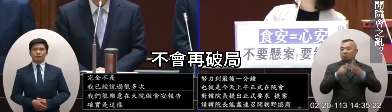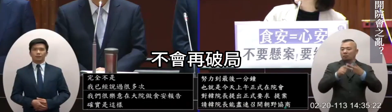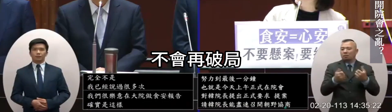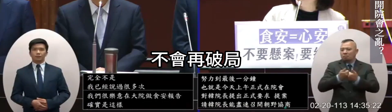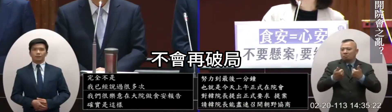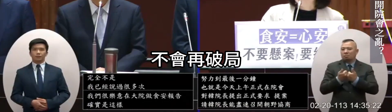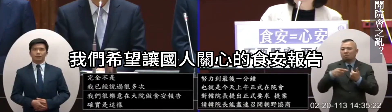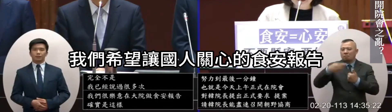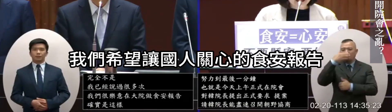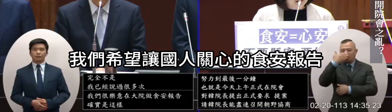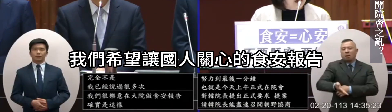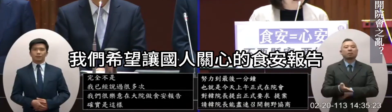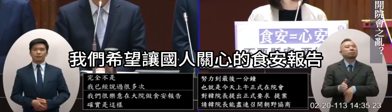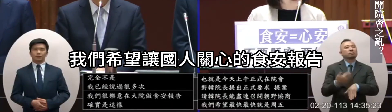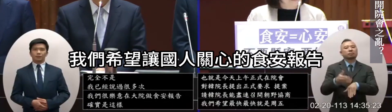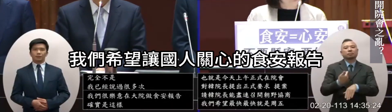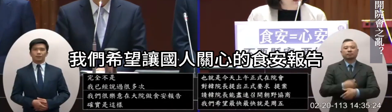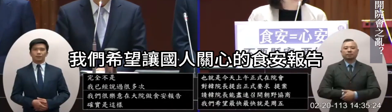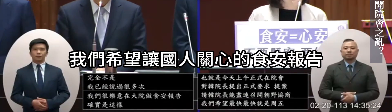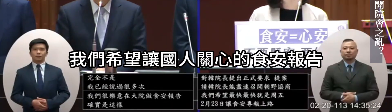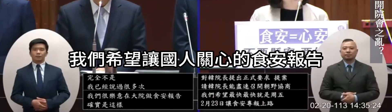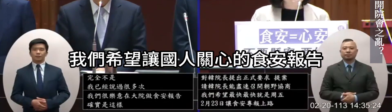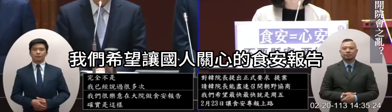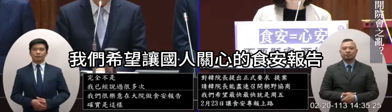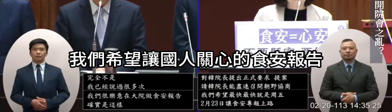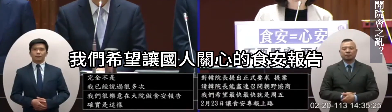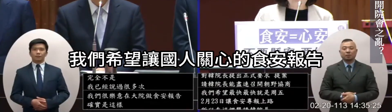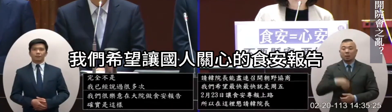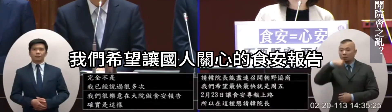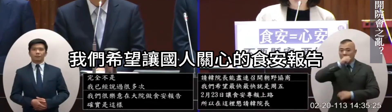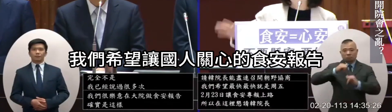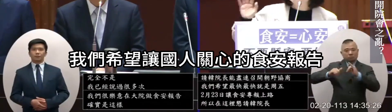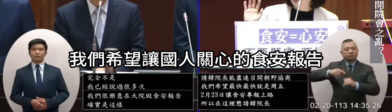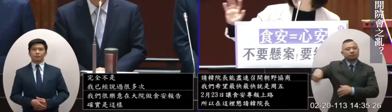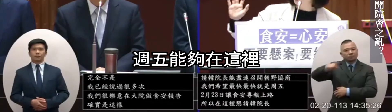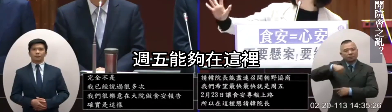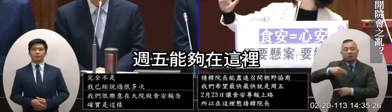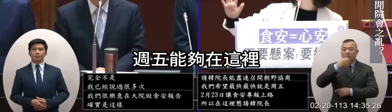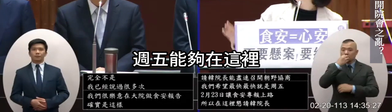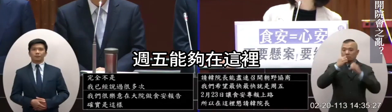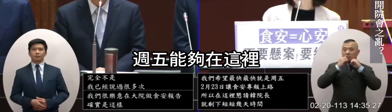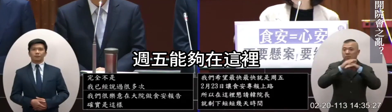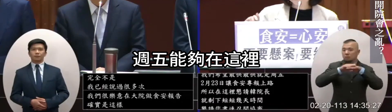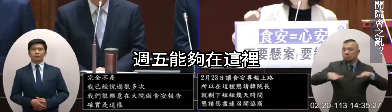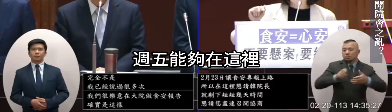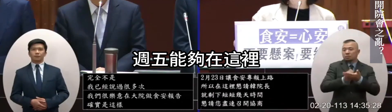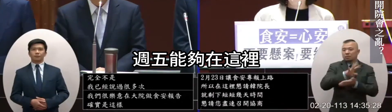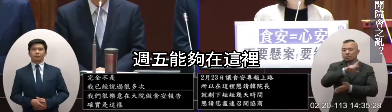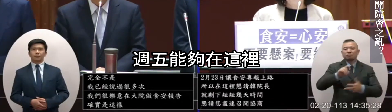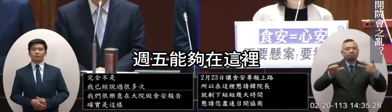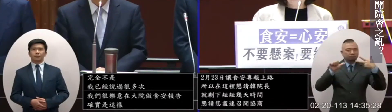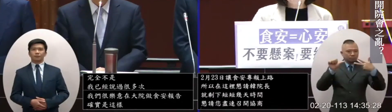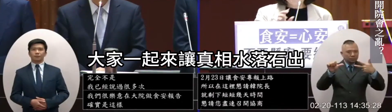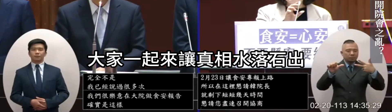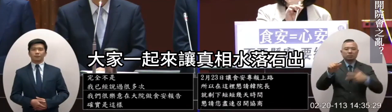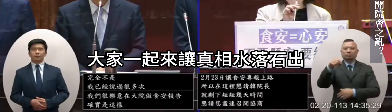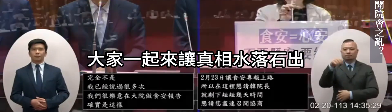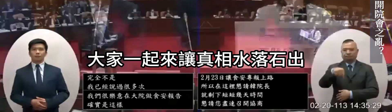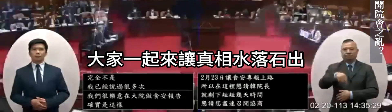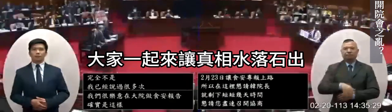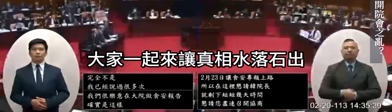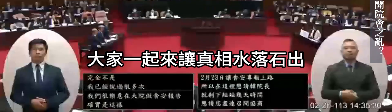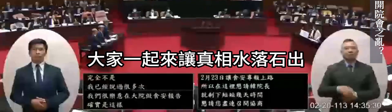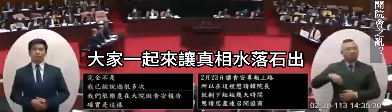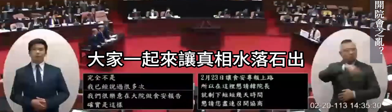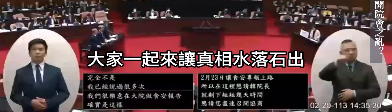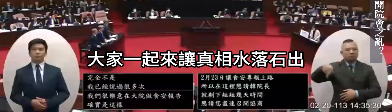会再破局，我们希望让国人关心的食安报告周五能够在这里 大家一起